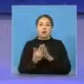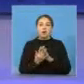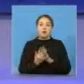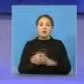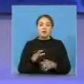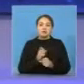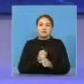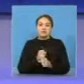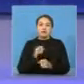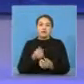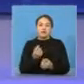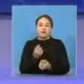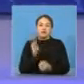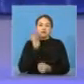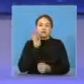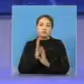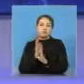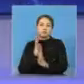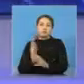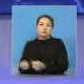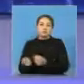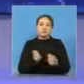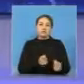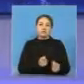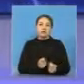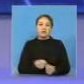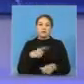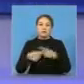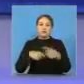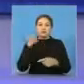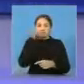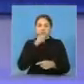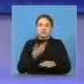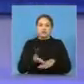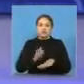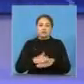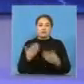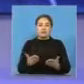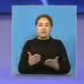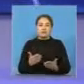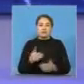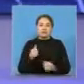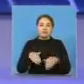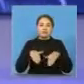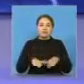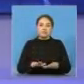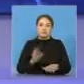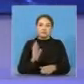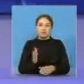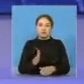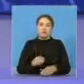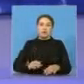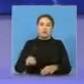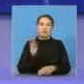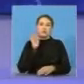қысымы аз суды кезекке тұрып тасып алуға тура келеді. Бірнеше жылға созылған қиындық биыл түбегейлі шешілетін болды. Аудан орталығына